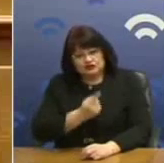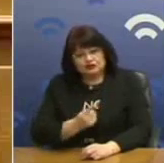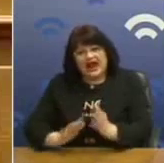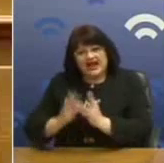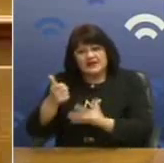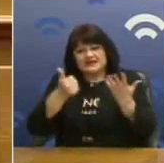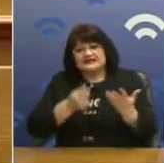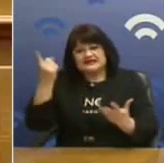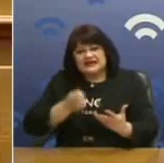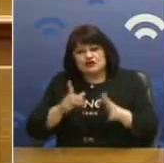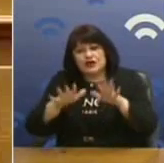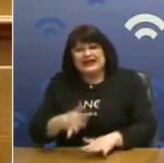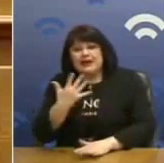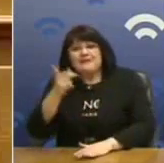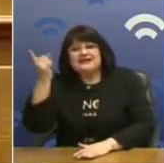και ανεργία